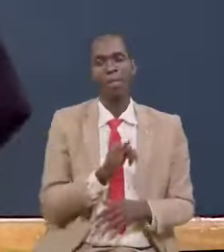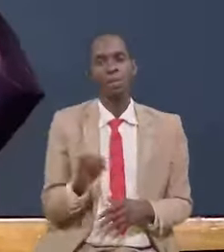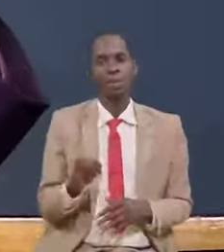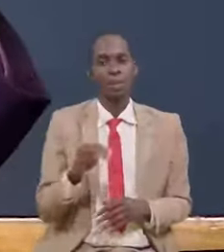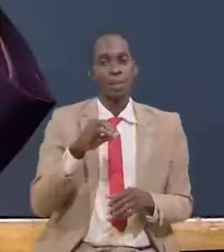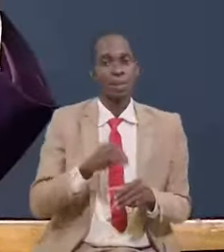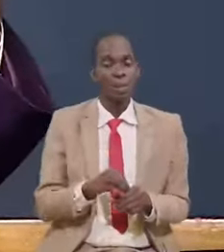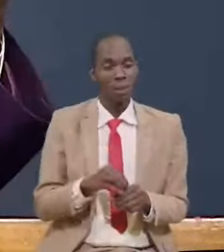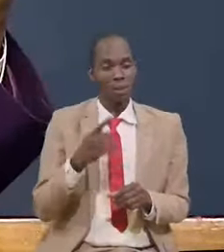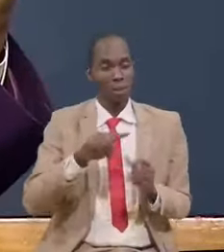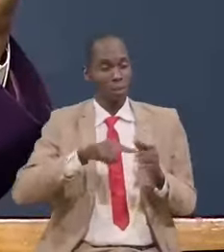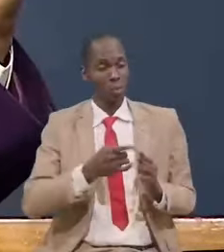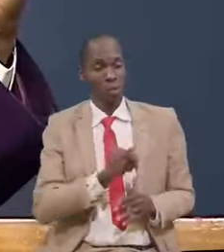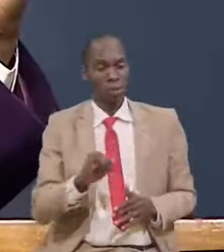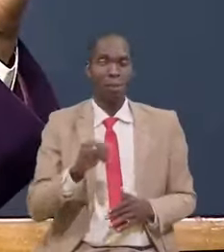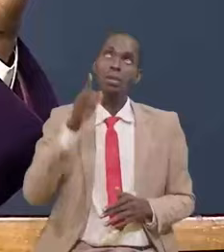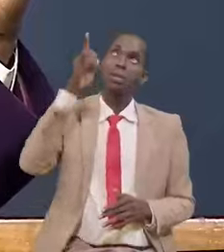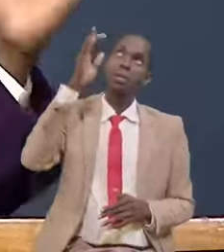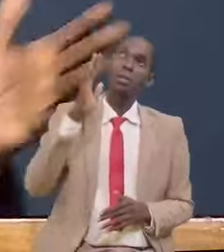Au commencement, Dieu.